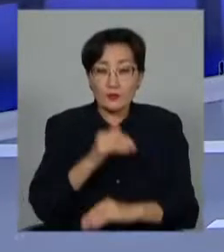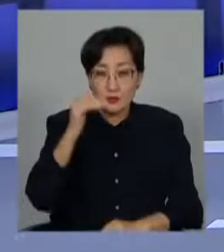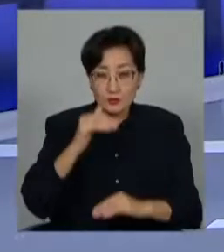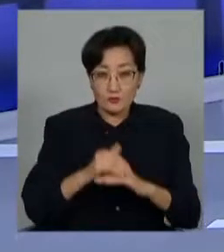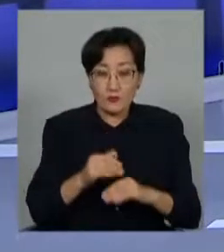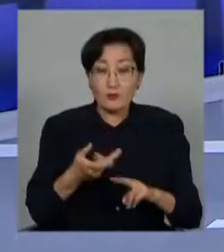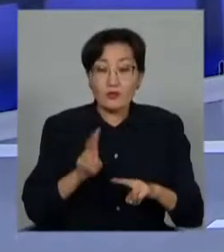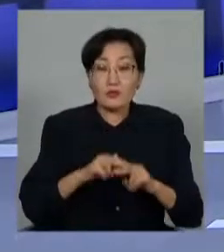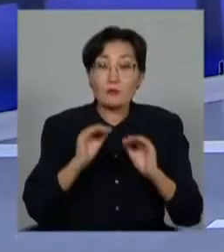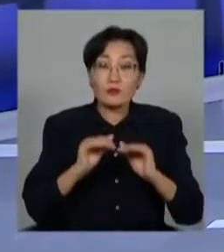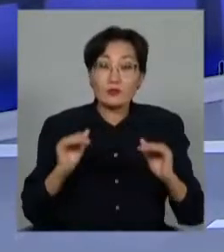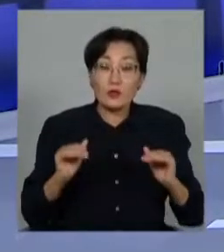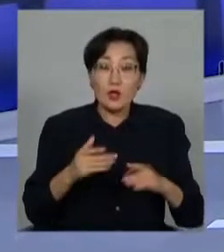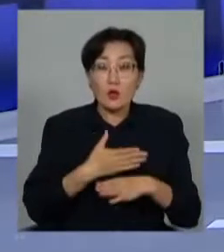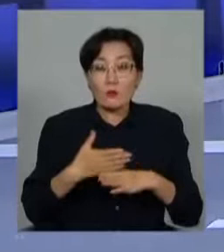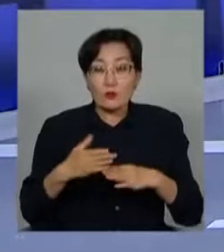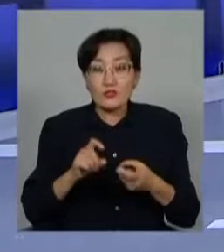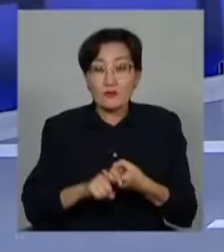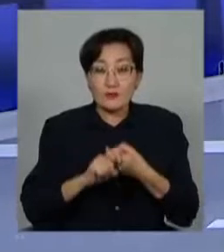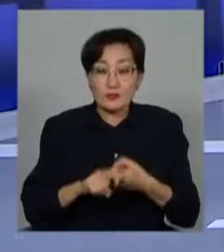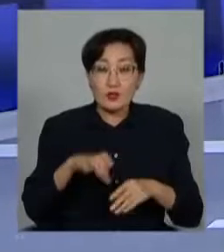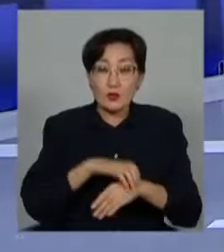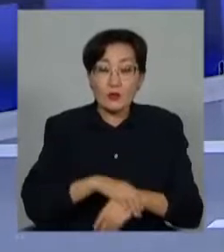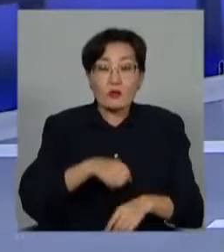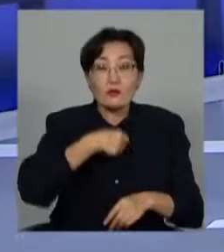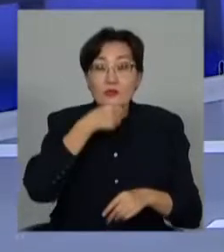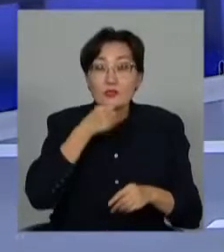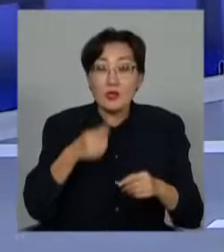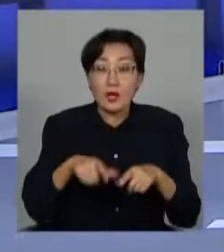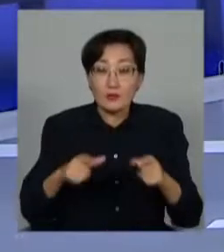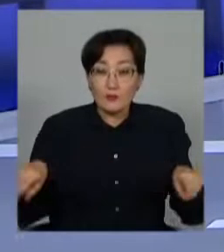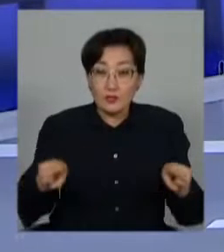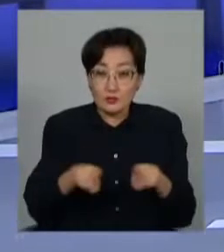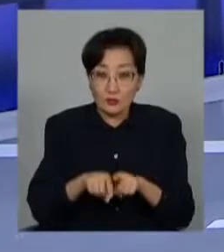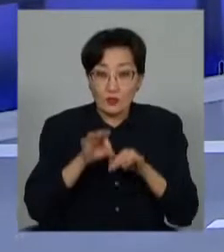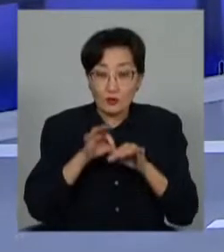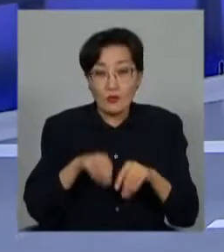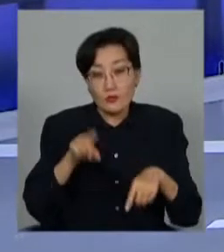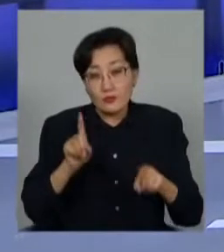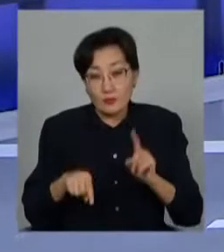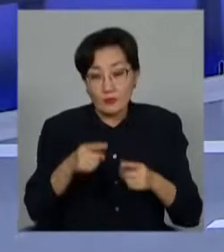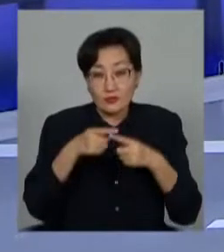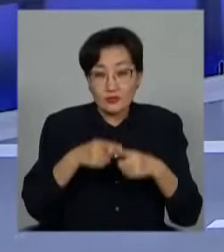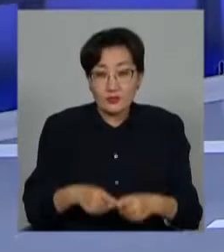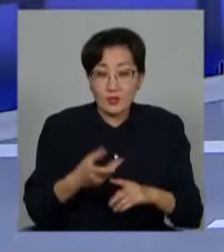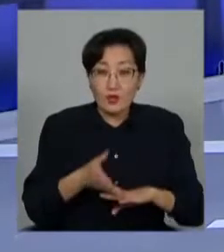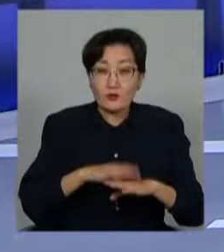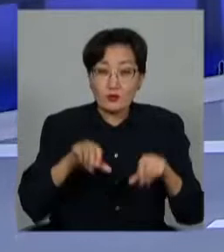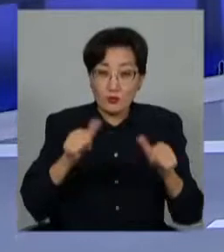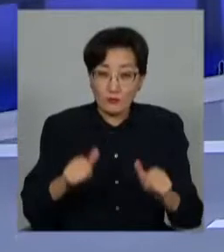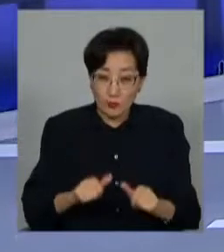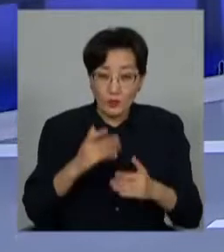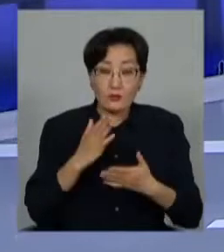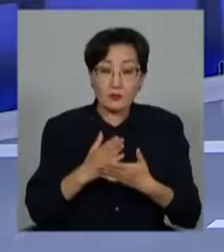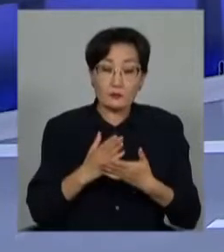Қасымхан, себебі балаларда постковидтік синдром ересектерге ұқсас келеді. Сондай-ақ кейде асқынудың ауыр түрлері де кездесіп жатыр